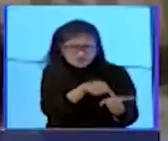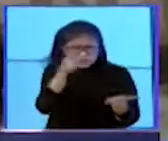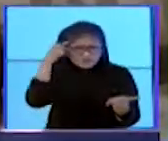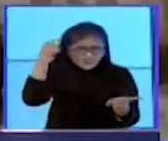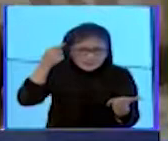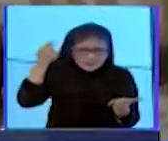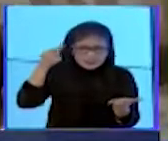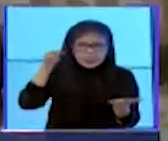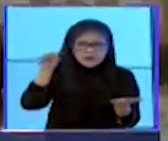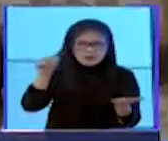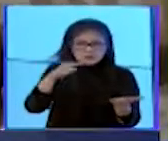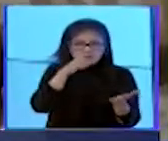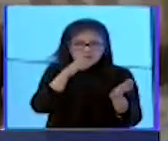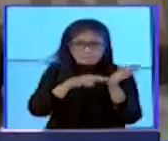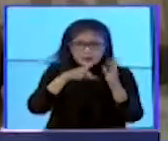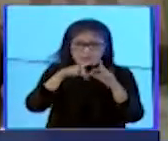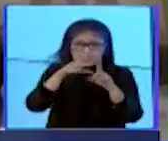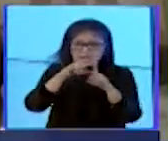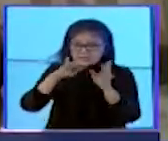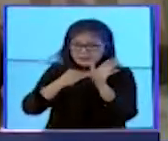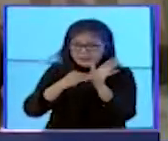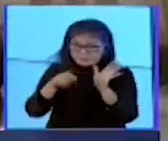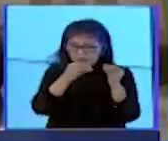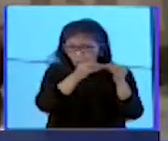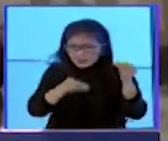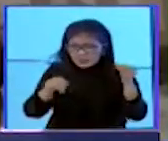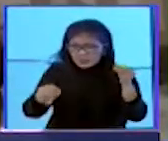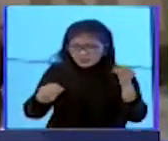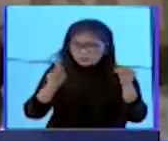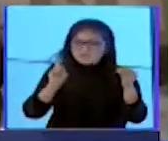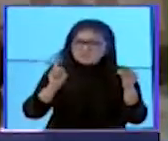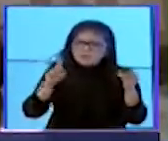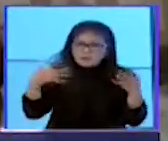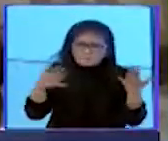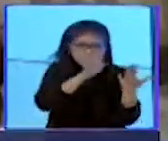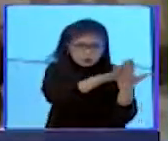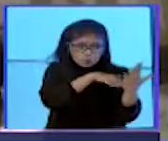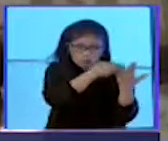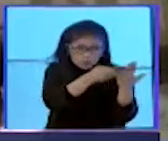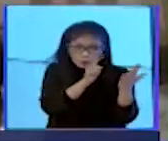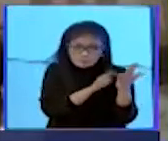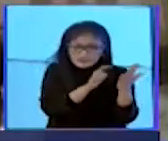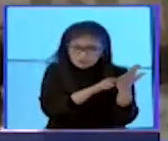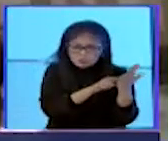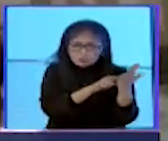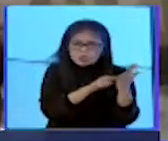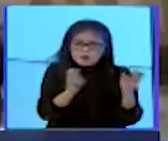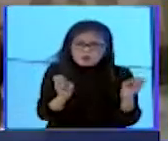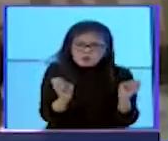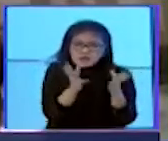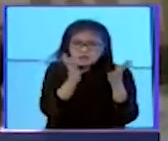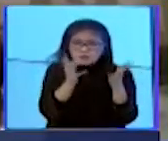Pak nadi Mekar Iin dan jajarannya karena sudah mengeluarkan kurikulum di masa darurat ini